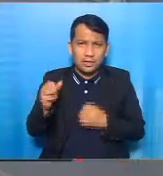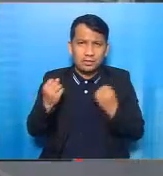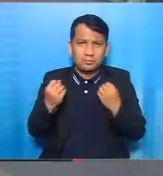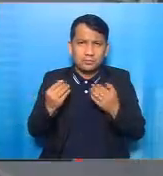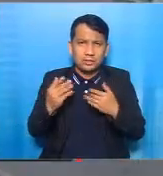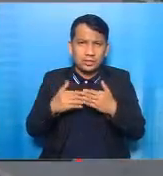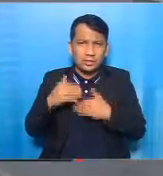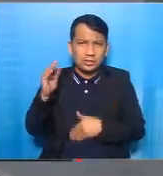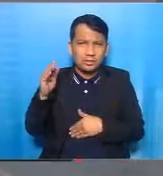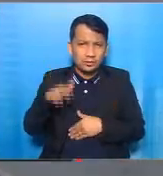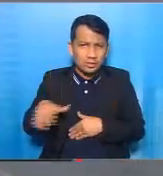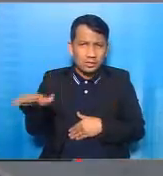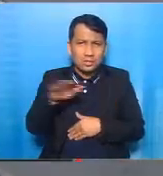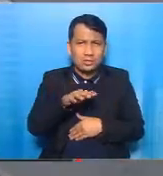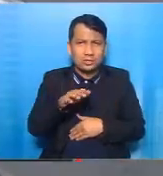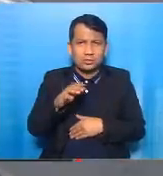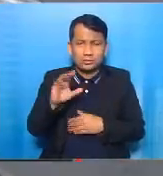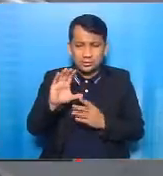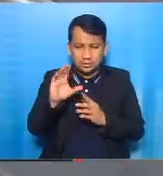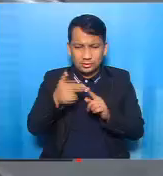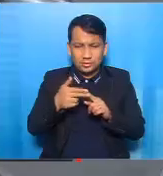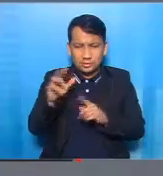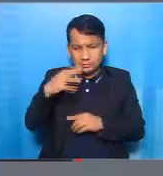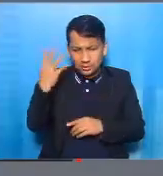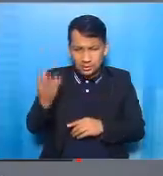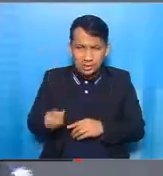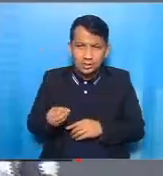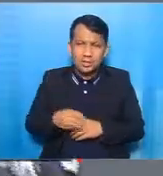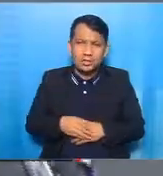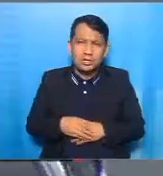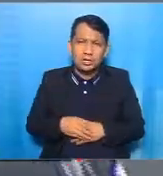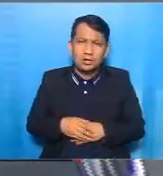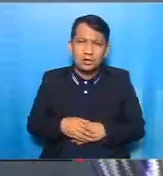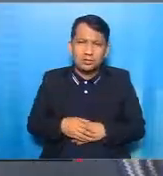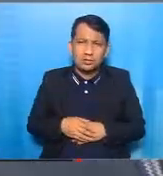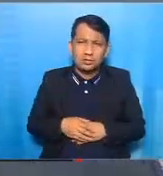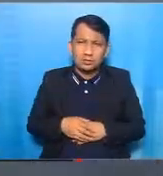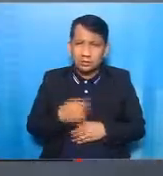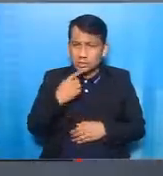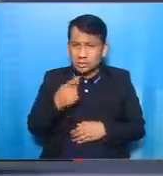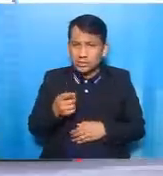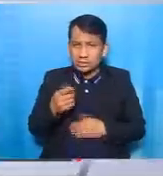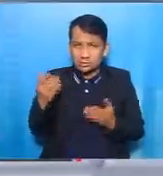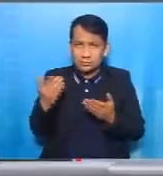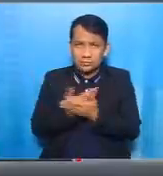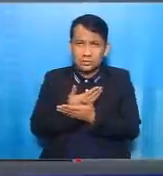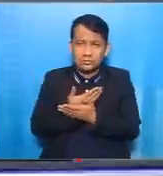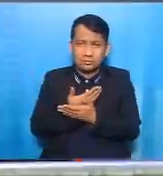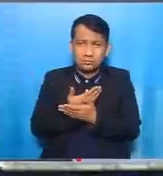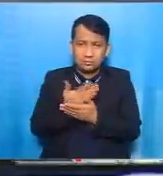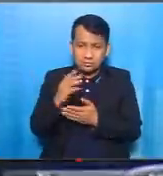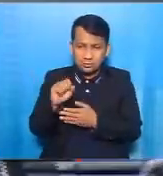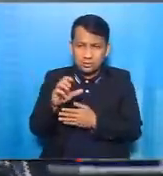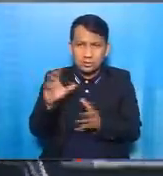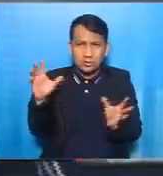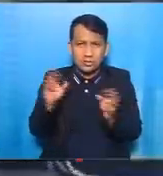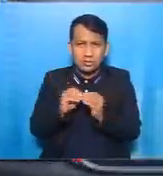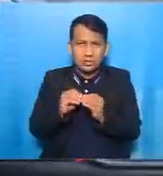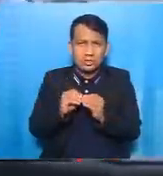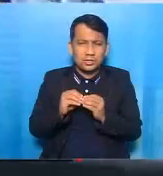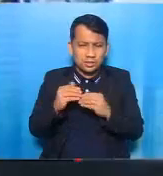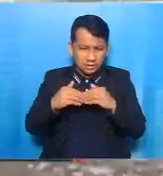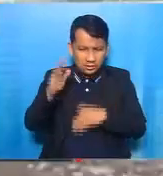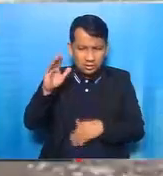kaso sa lahat ng lungsod at munisipyo sa Batangas. Pumalo rin sa 88 ang kanilang bagong kaso ngayong araw na maituturing na